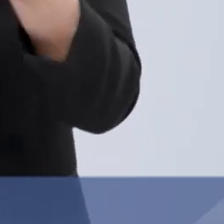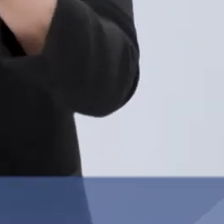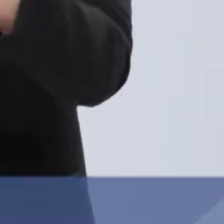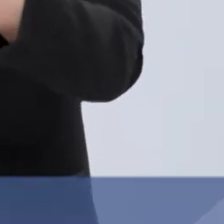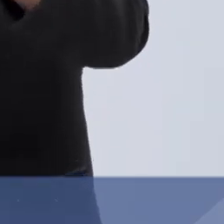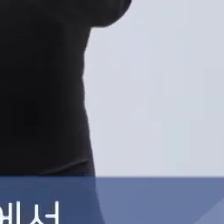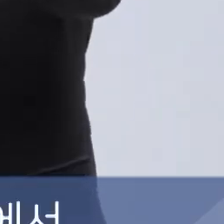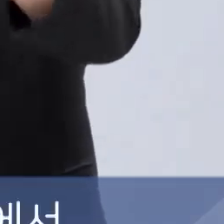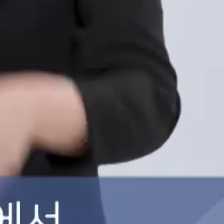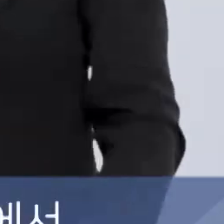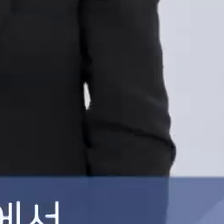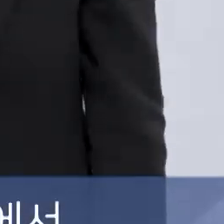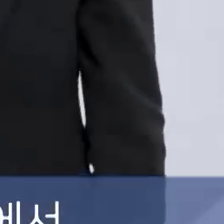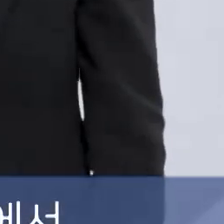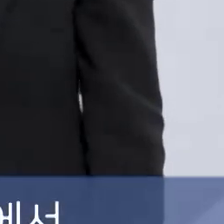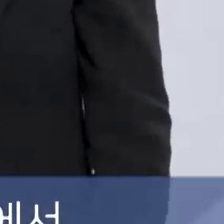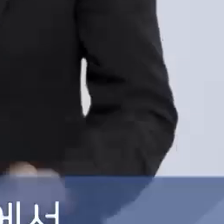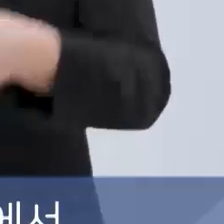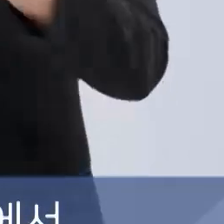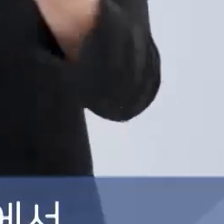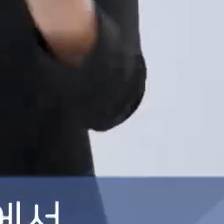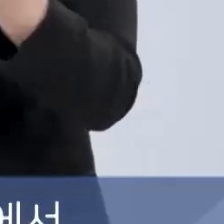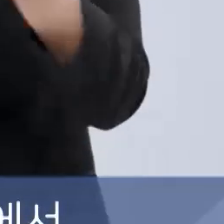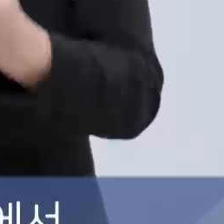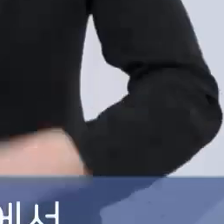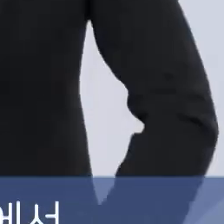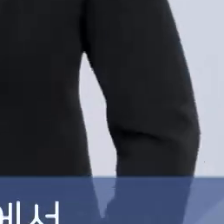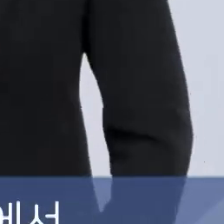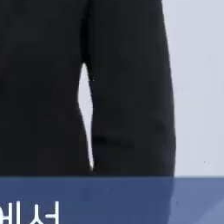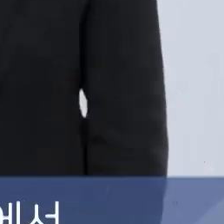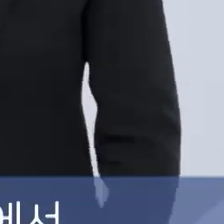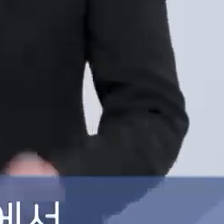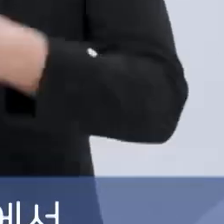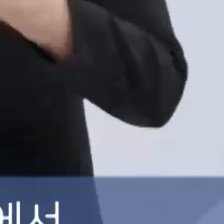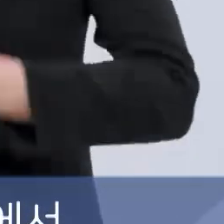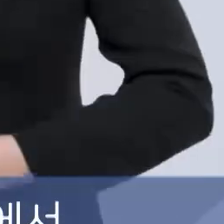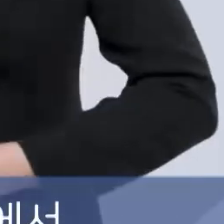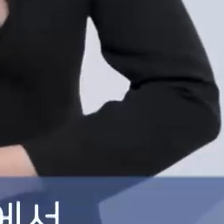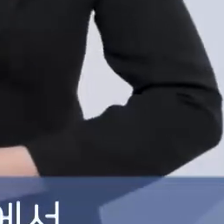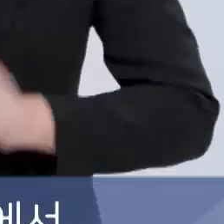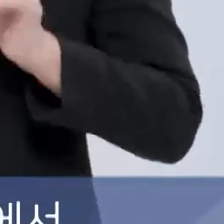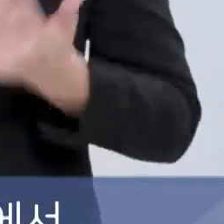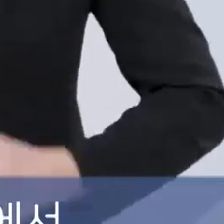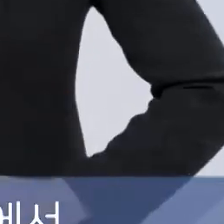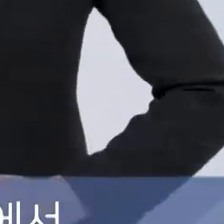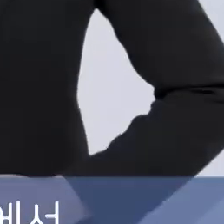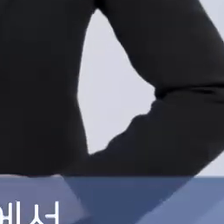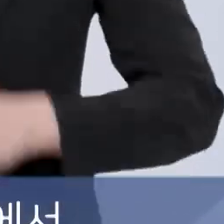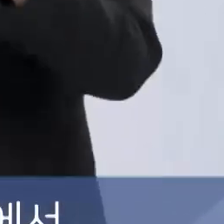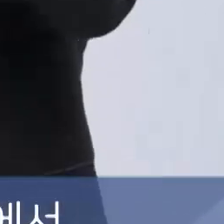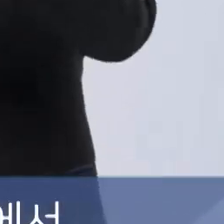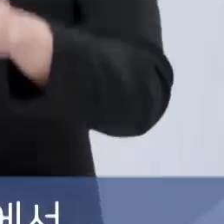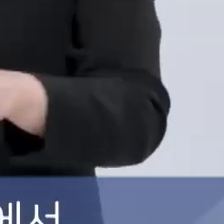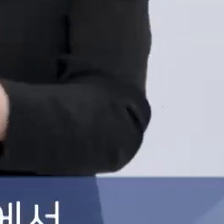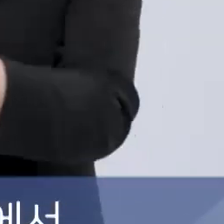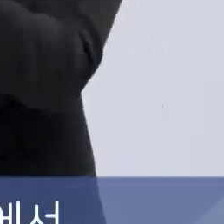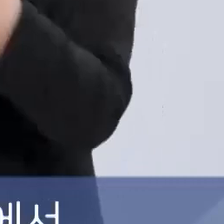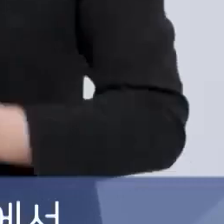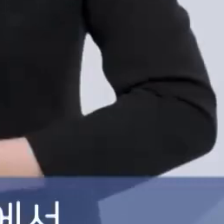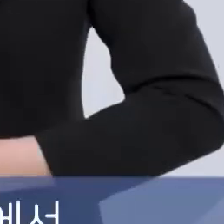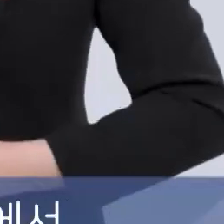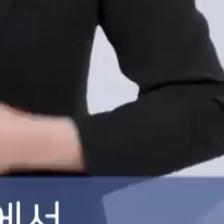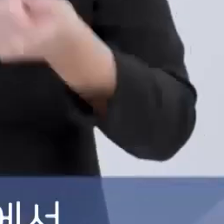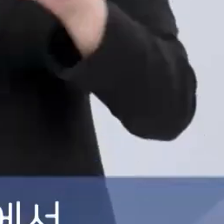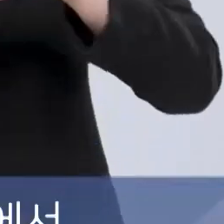바랍니다. 사전투표 방법은 사전투표소에 들어가 본인 확인 및 투표용지 받는 곳에서